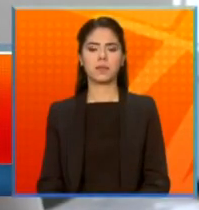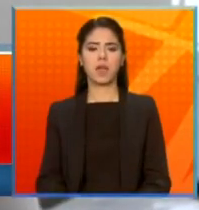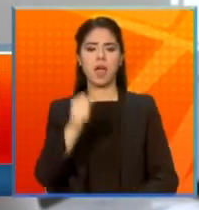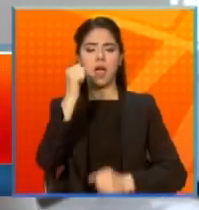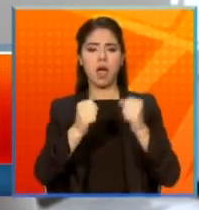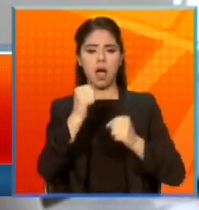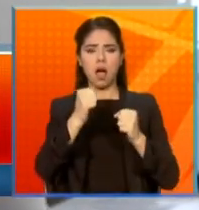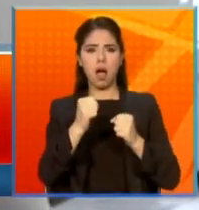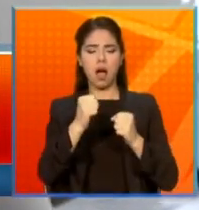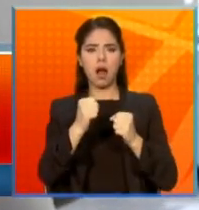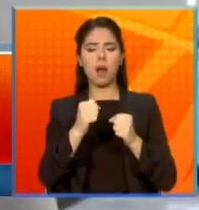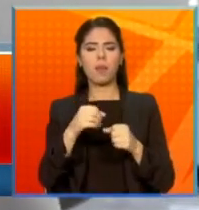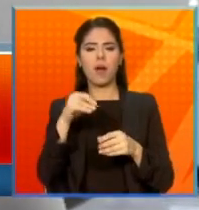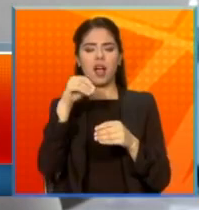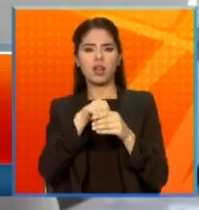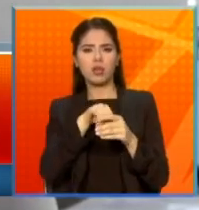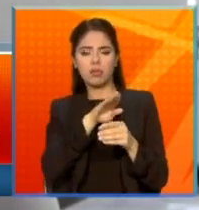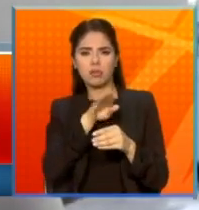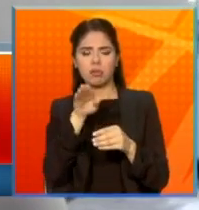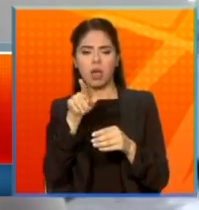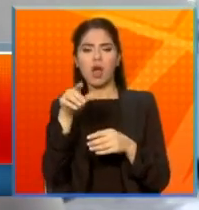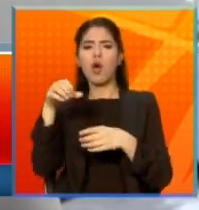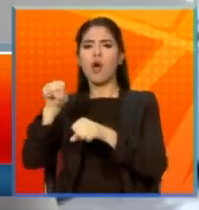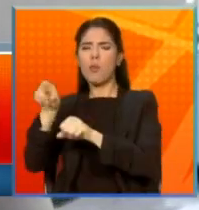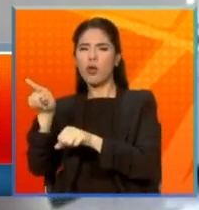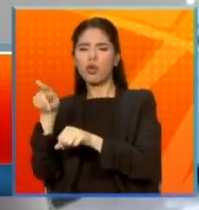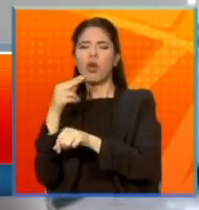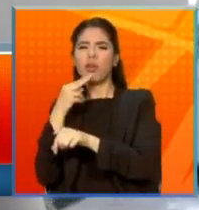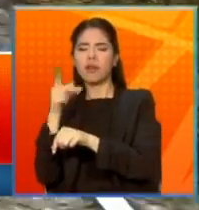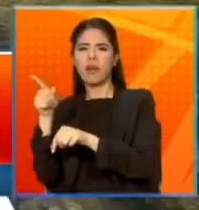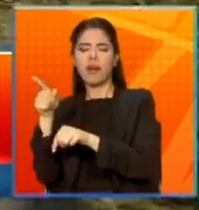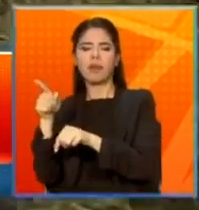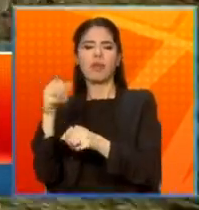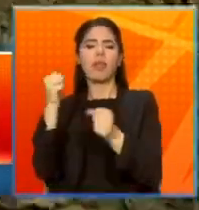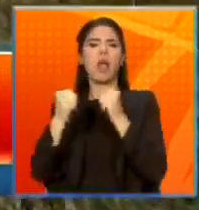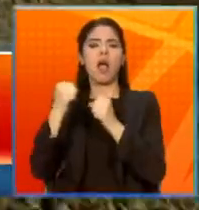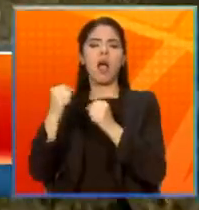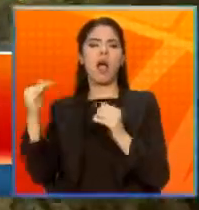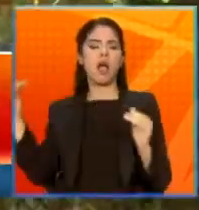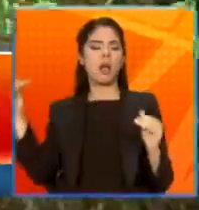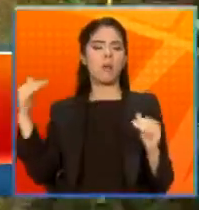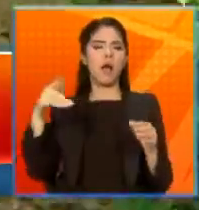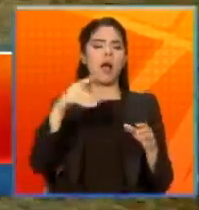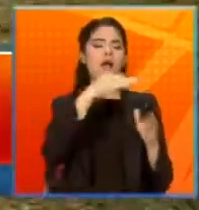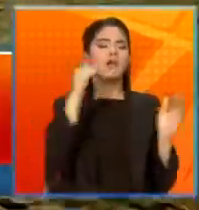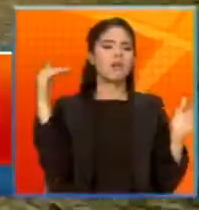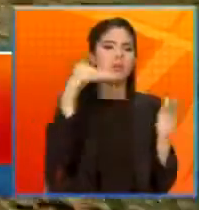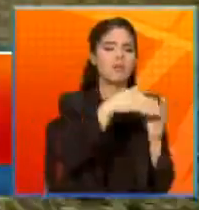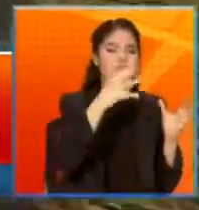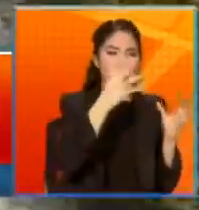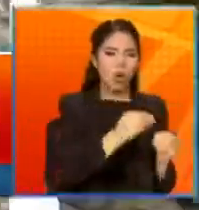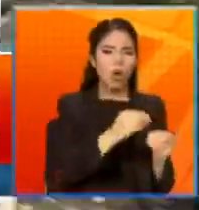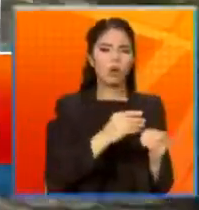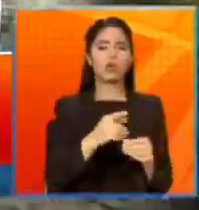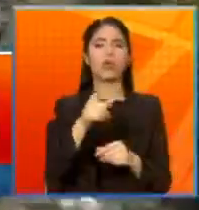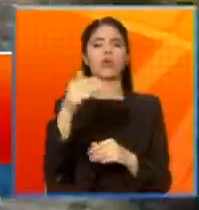Arabanın içine girmiş camdan ablam. Direkt hiç yavaşlamadan o direkt yoluna devam etmiş. Çarptığı motosiklet sürücüsü otomobilin ön